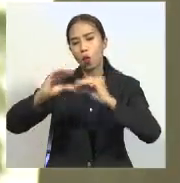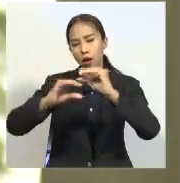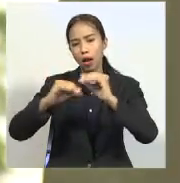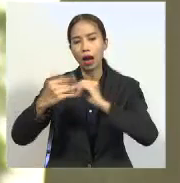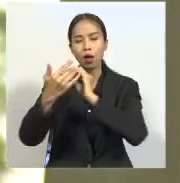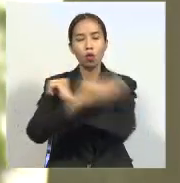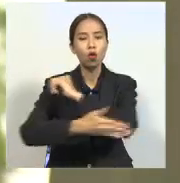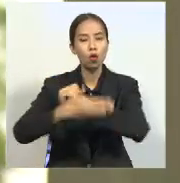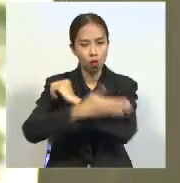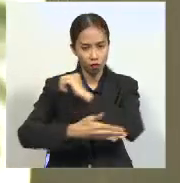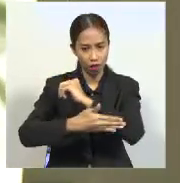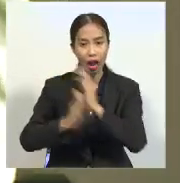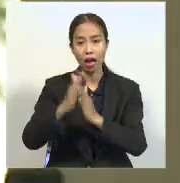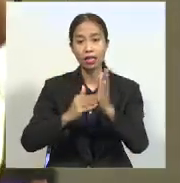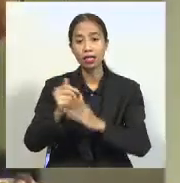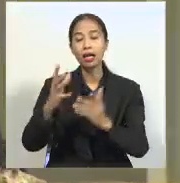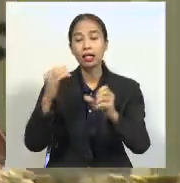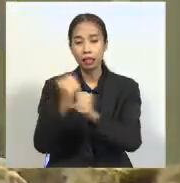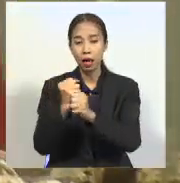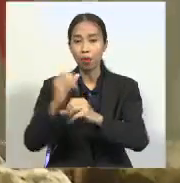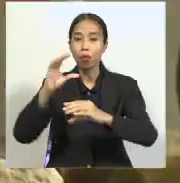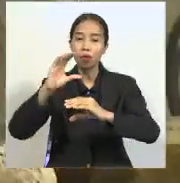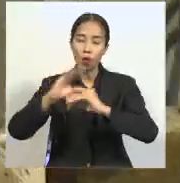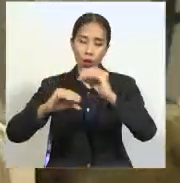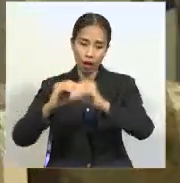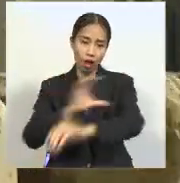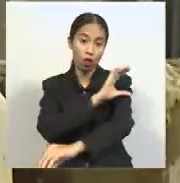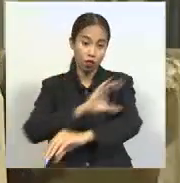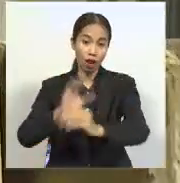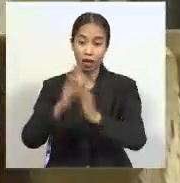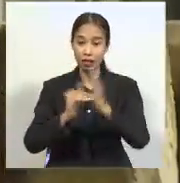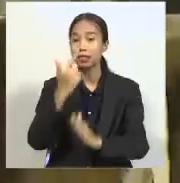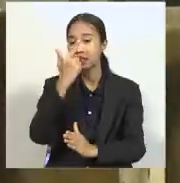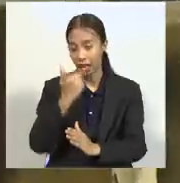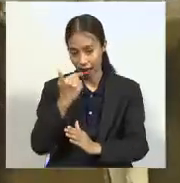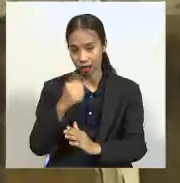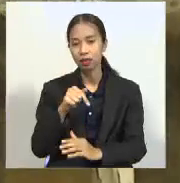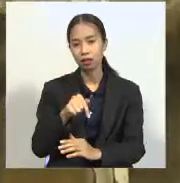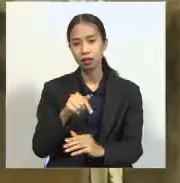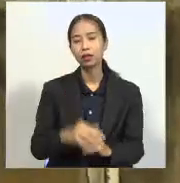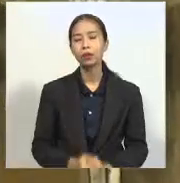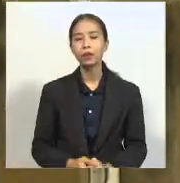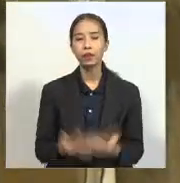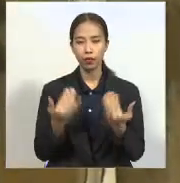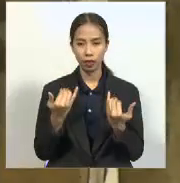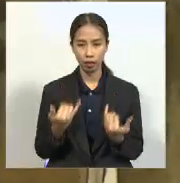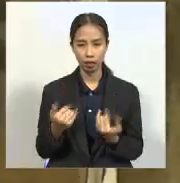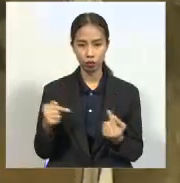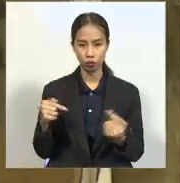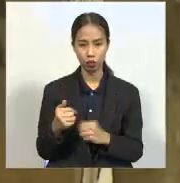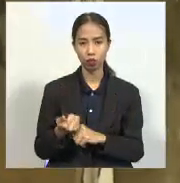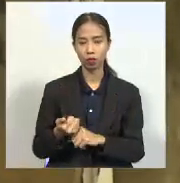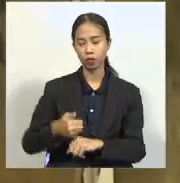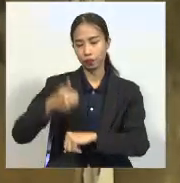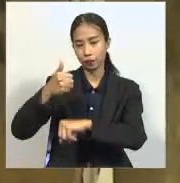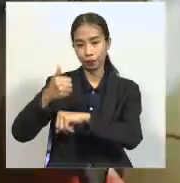รถไฟฟ้าชานเมืองสายสีแดงช่วงบางซื่อรังสิตโดยทางด้านของคุณวรวุฒิมาลารักษาการในตำแหน่งผู้ว่าการร